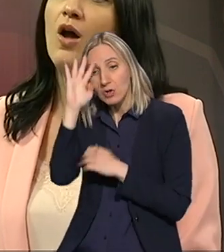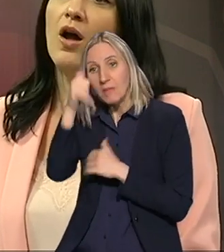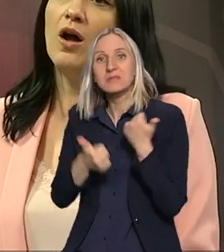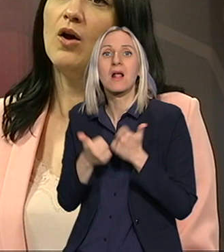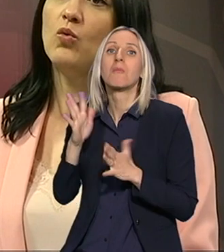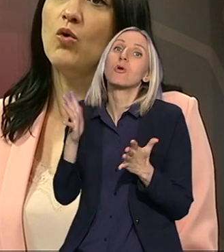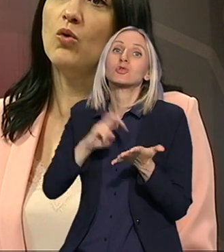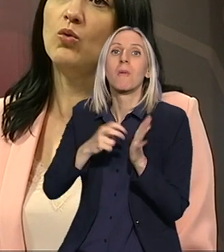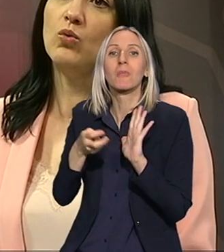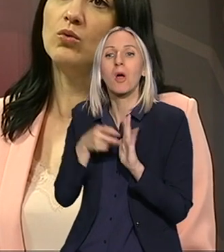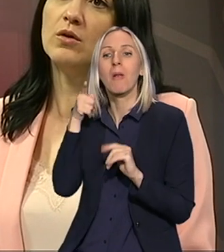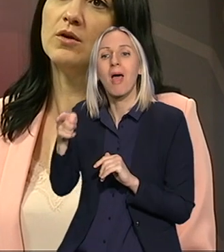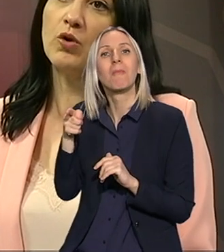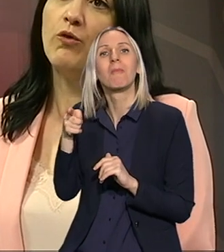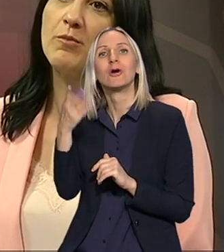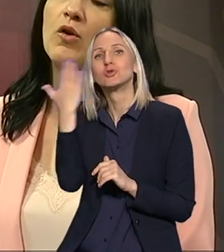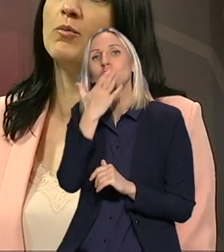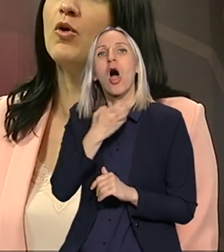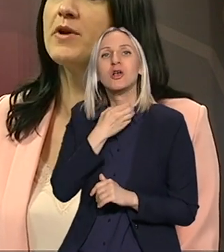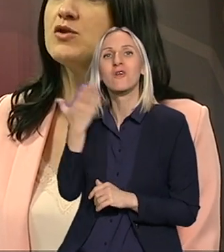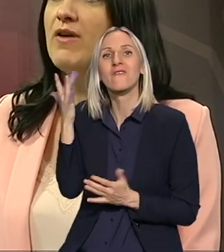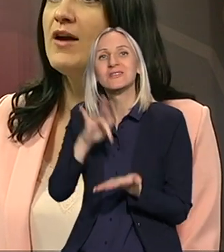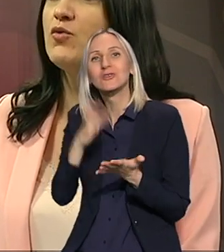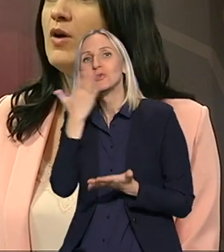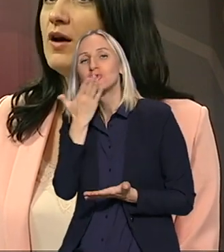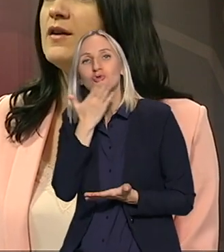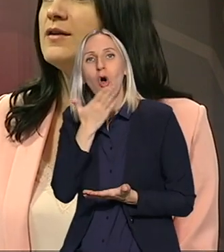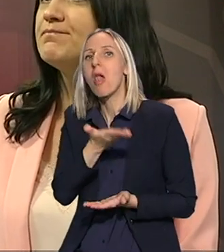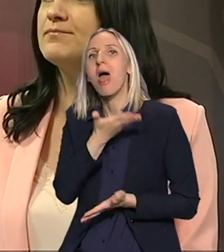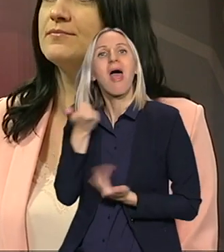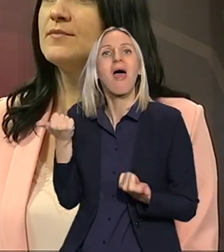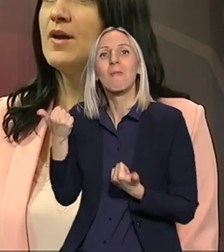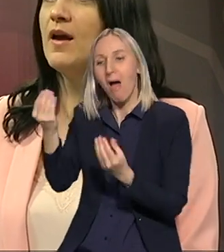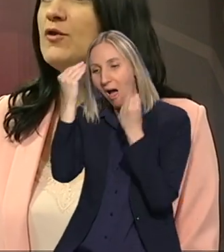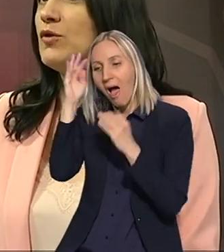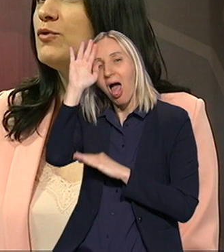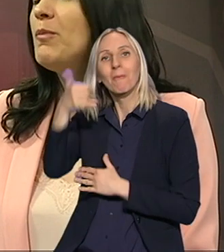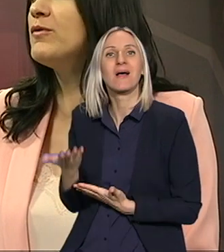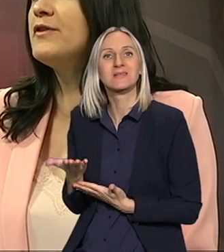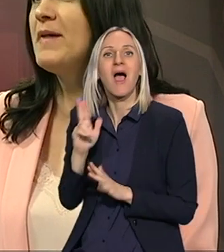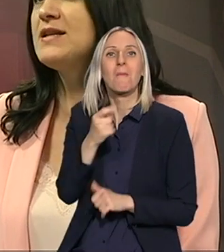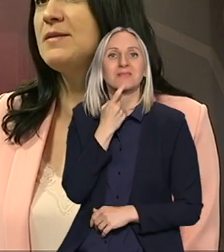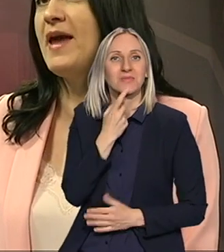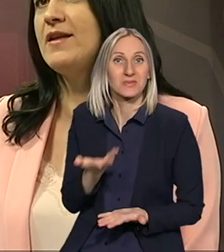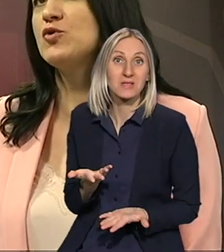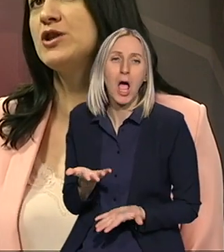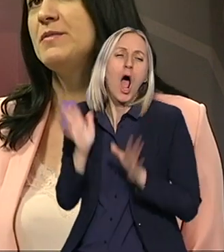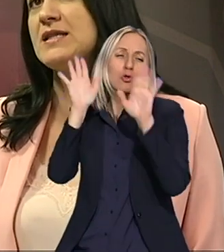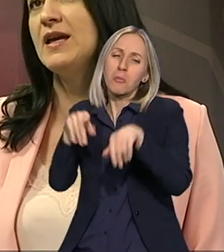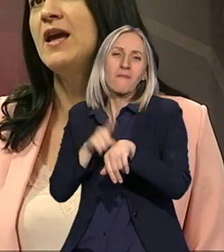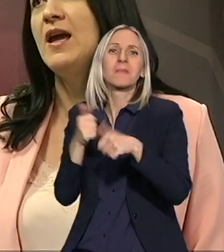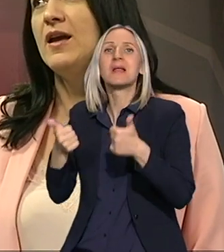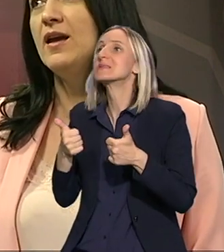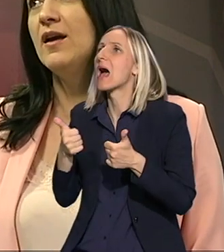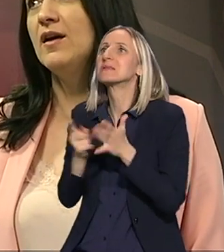bilo u tom formalnom obrazovanju, ali eto, dobro, vremena se menjaju, čini mi